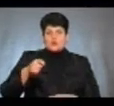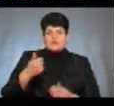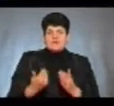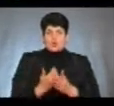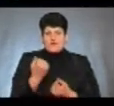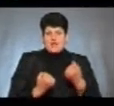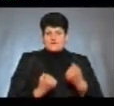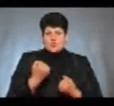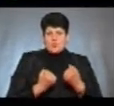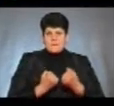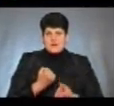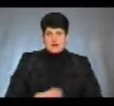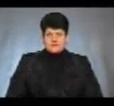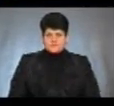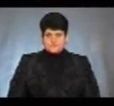автомобілів.